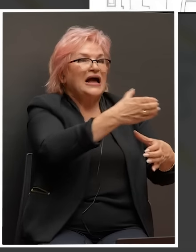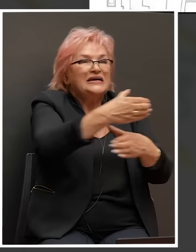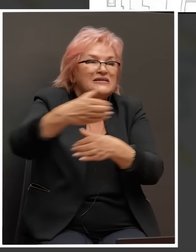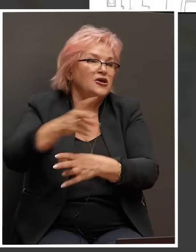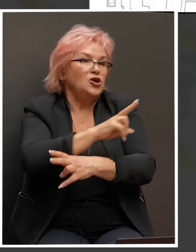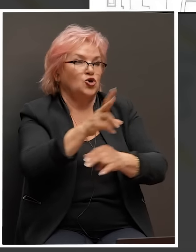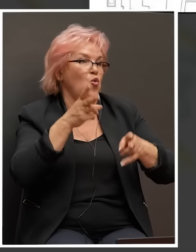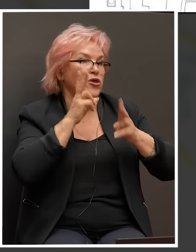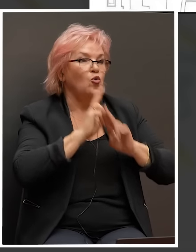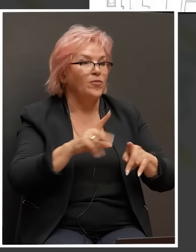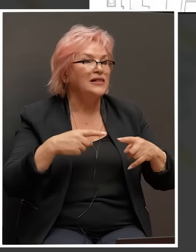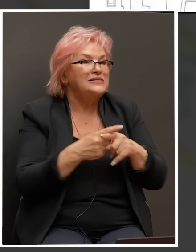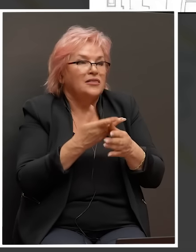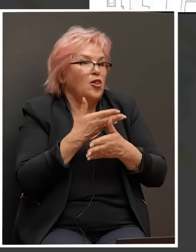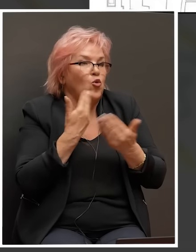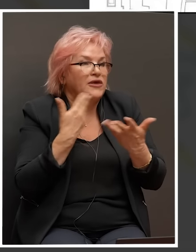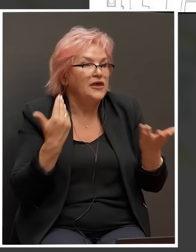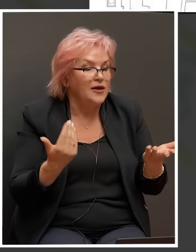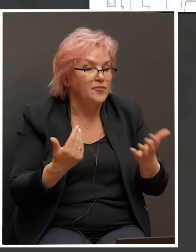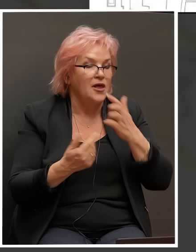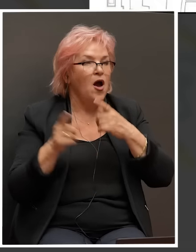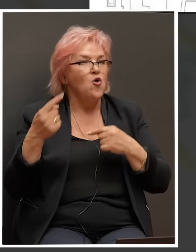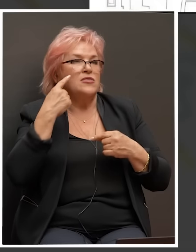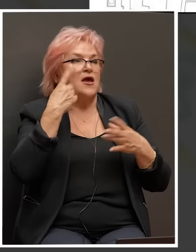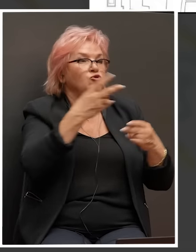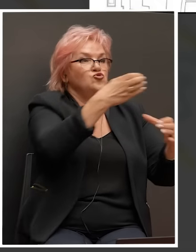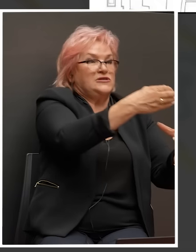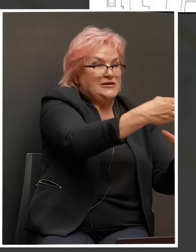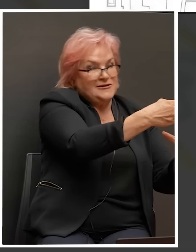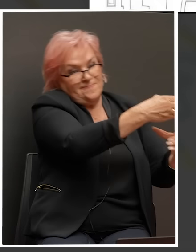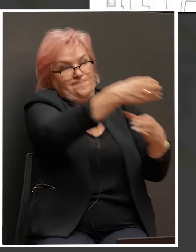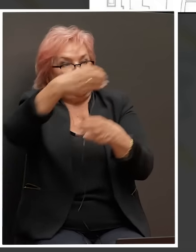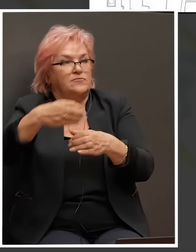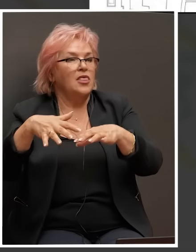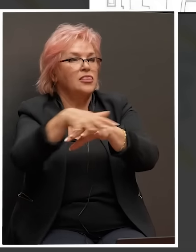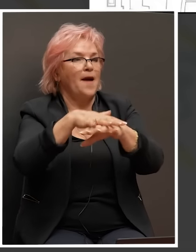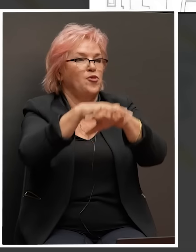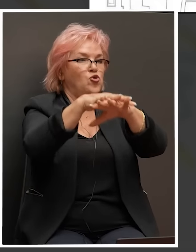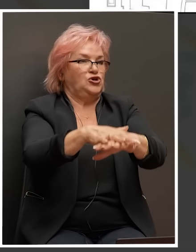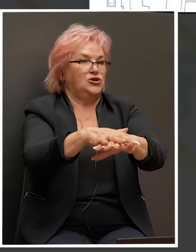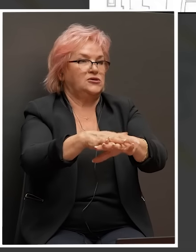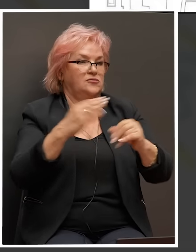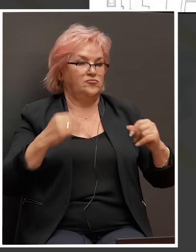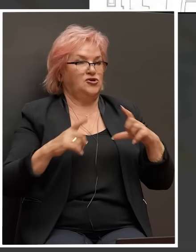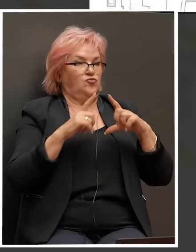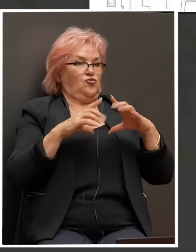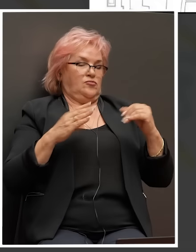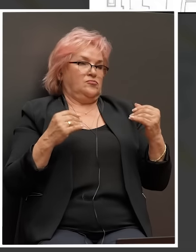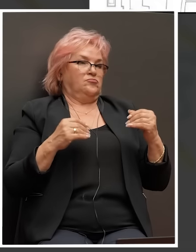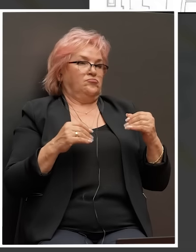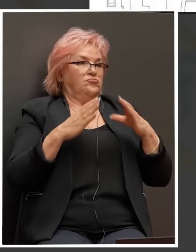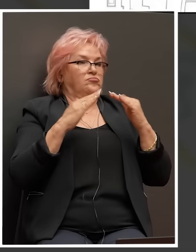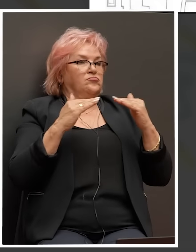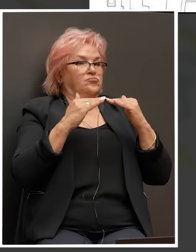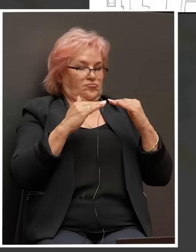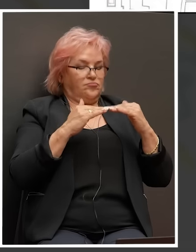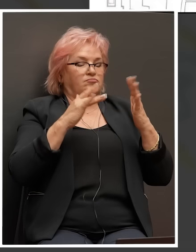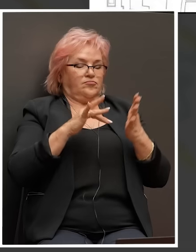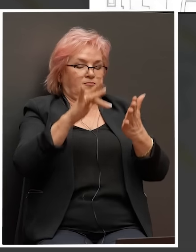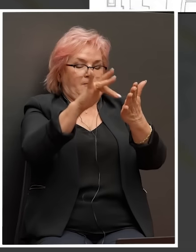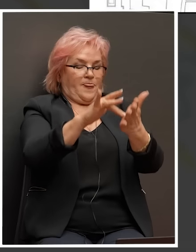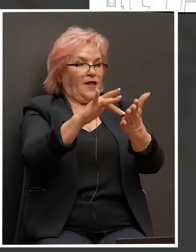умел. Технологии были утрачены. Он решает притащить обелиск на площадь перед собором, уже почти построенным. На